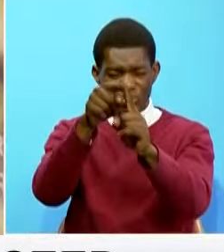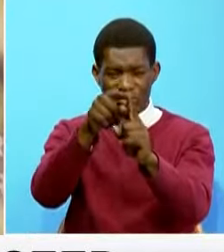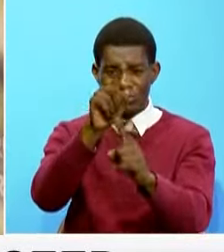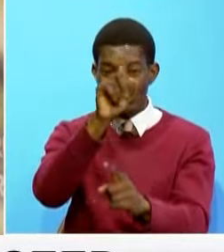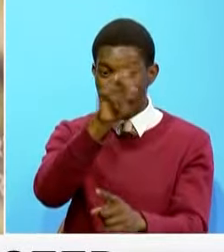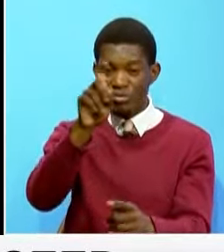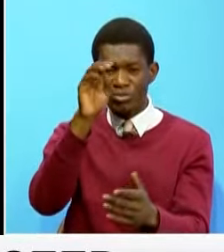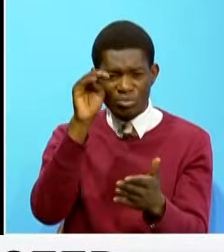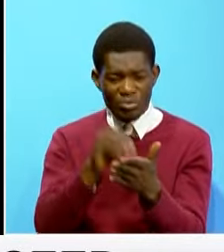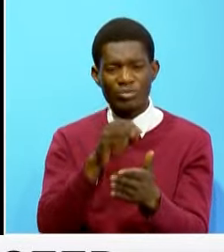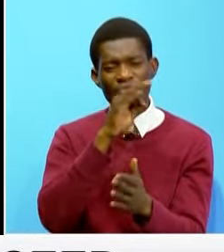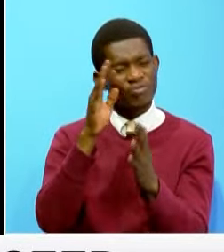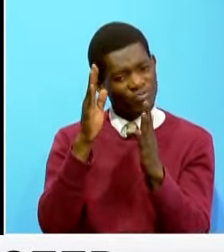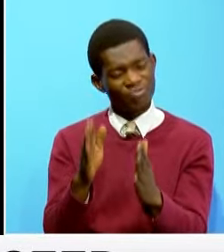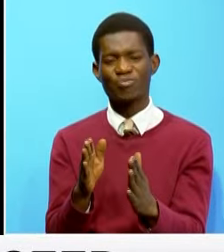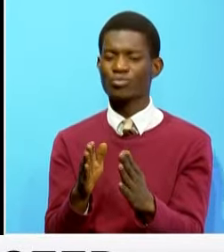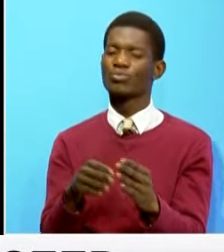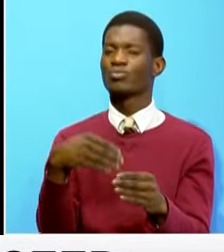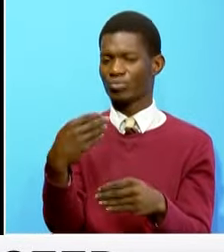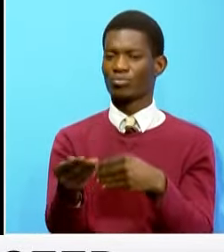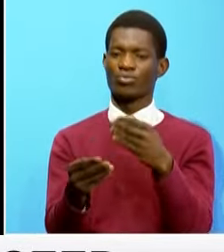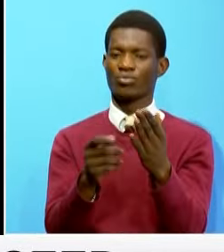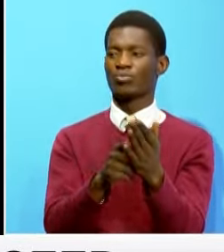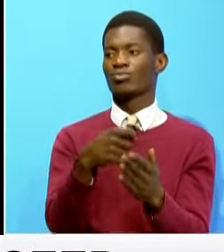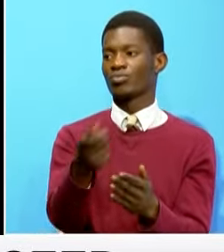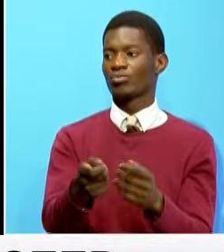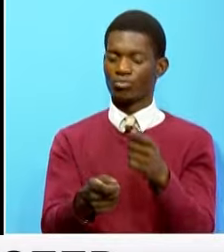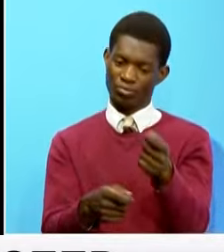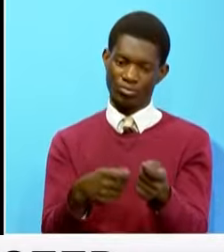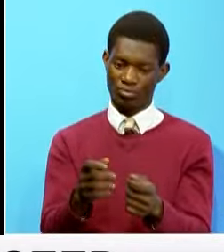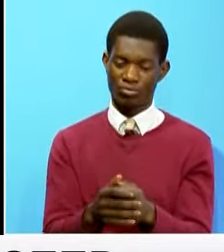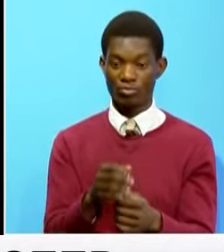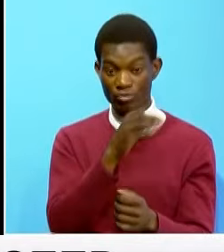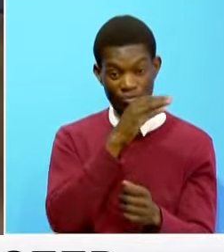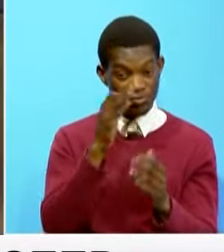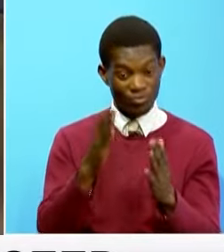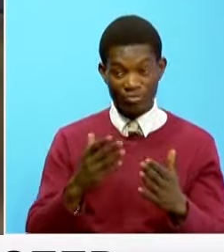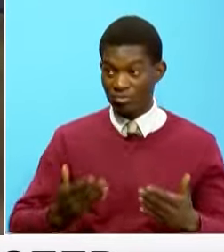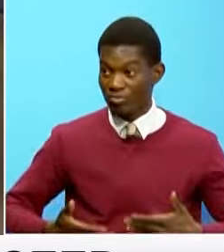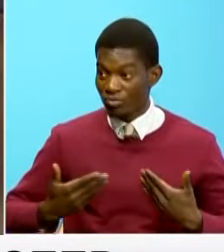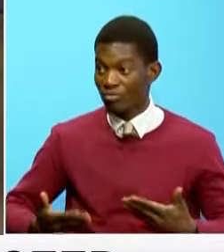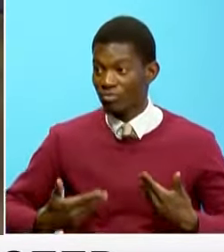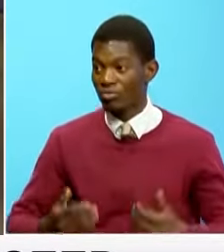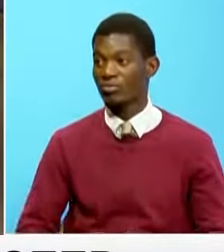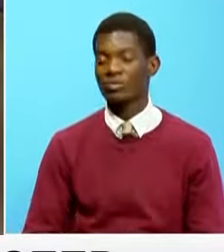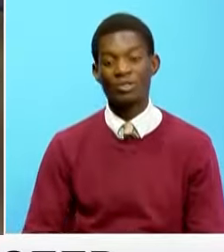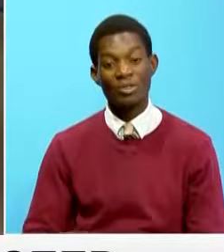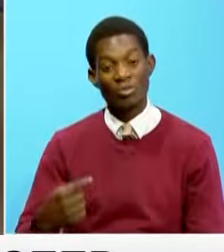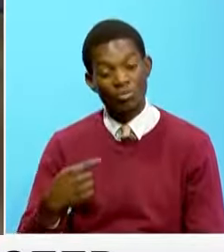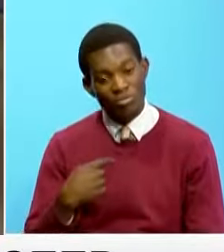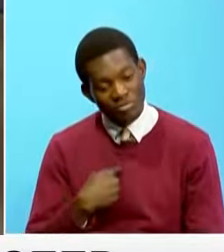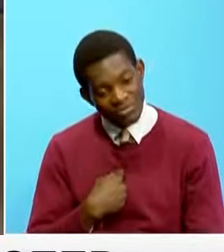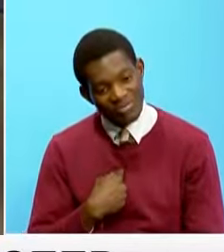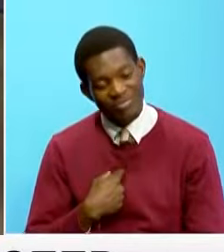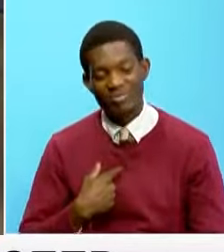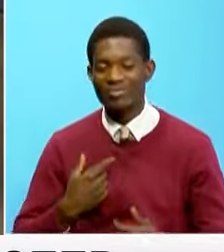smallholder farmers. Robert Magawa, a farmer, is overwhelmed with the gesture. Mathokoza kufikire kwanu